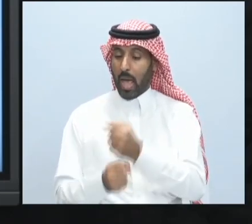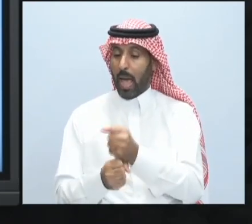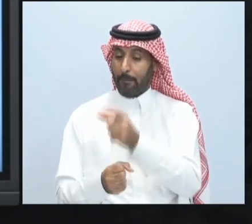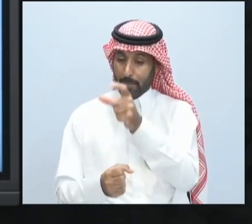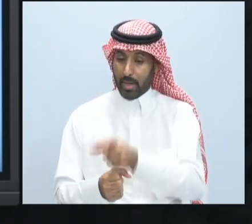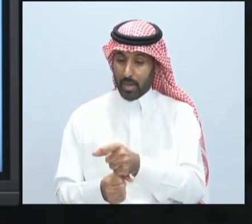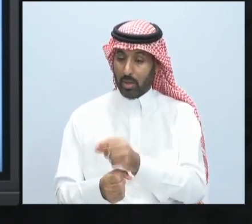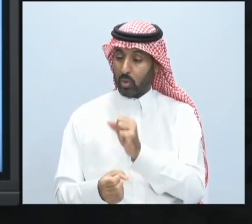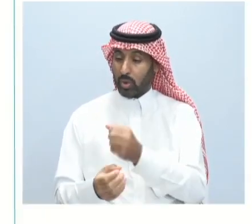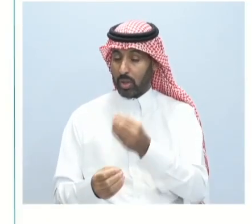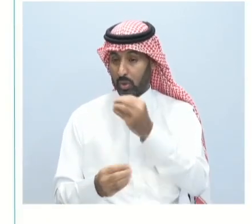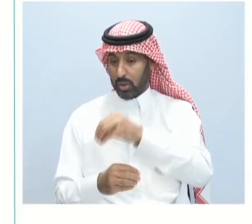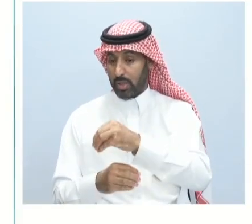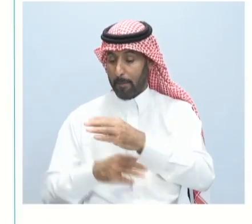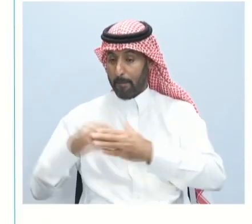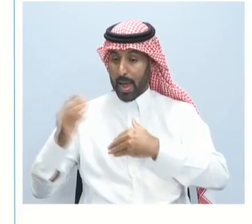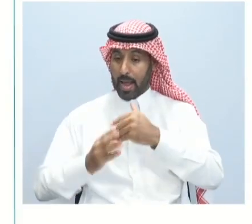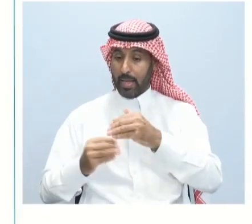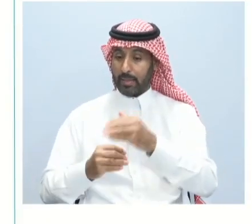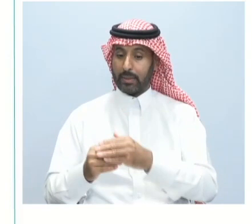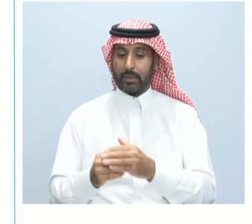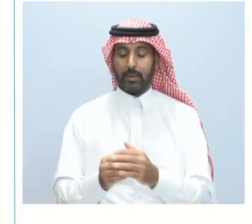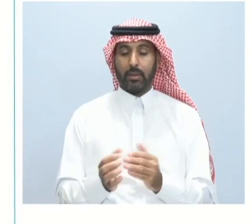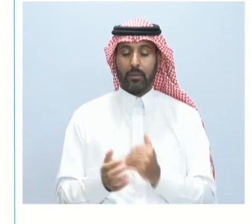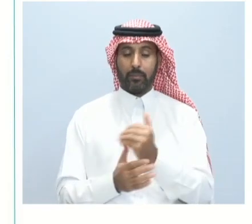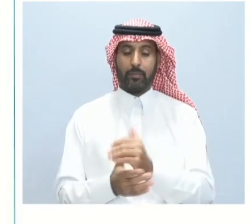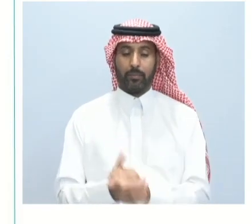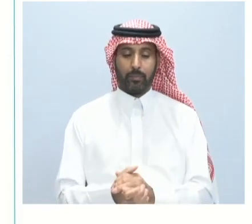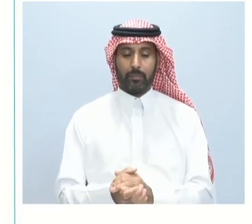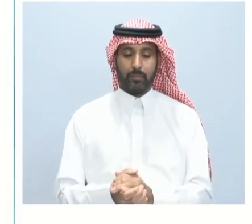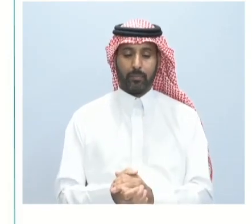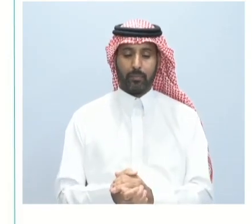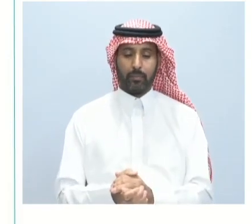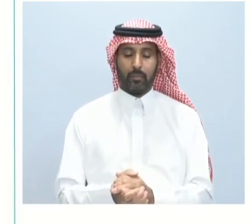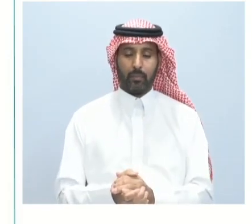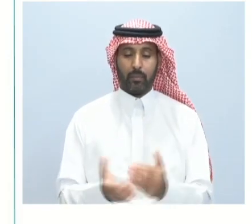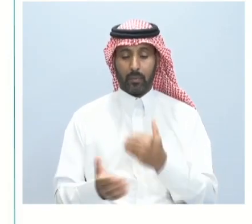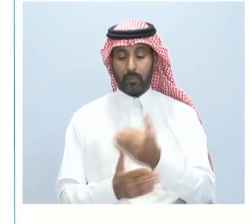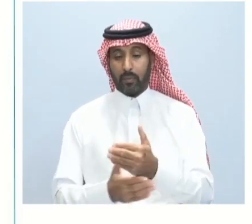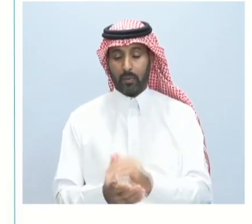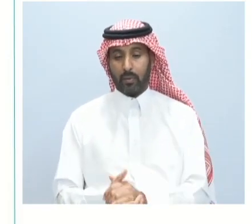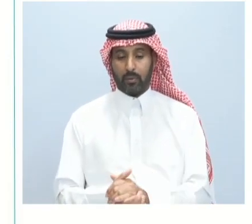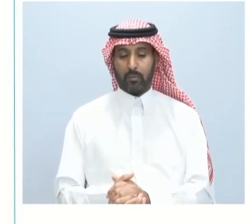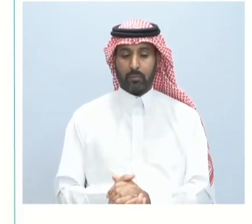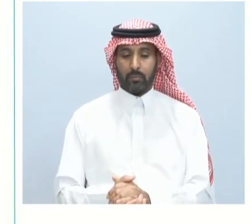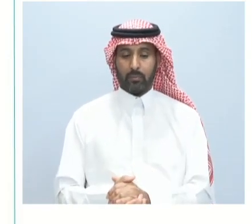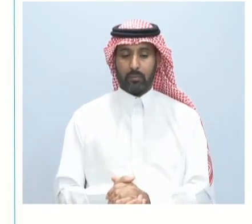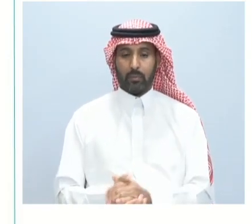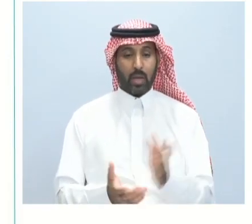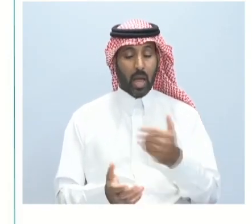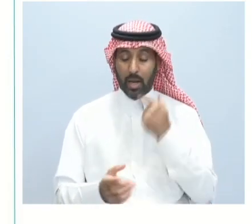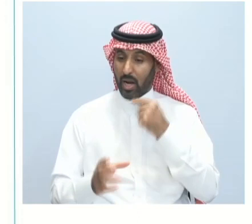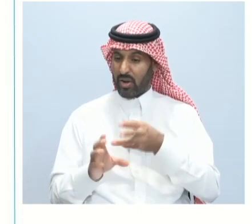مهارات تم استيفائها باستخدام اداه انترسكشن في حال اذا كانت